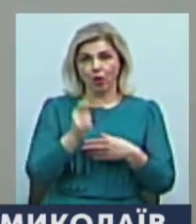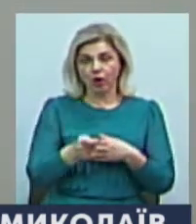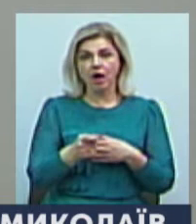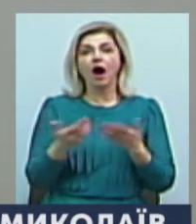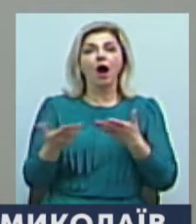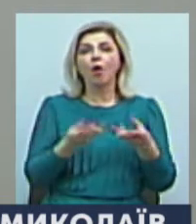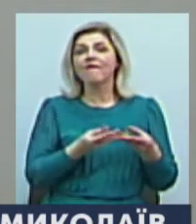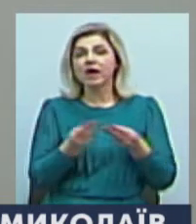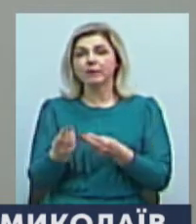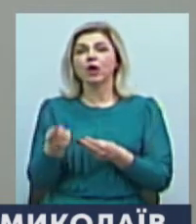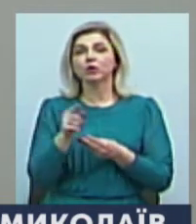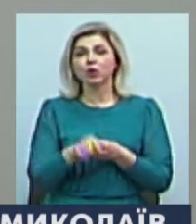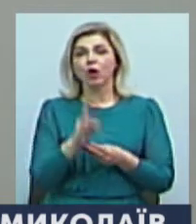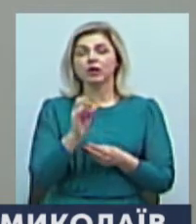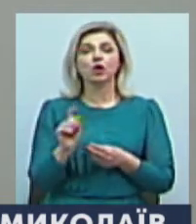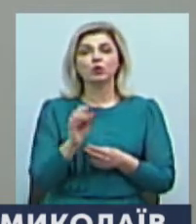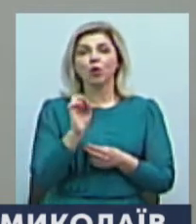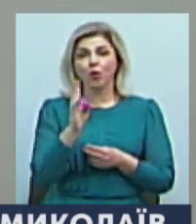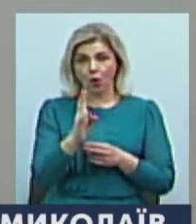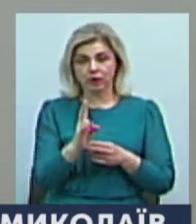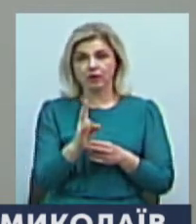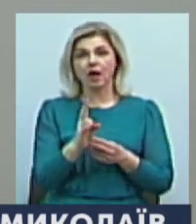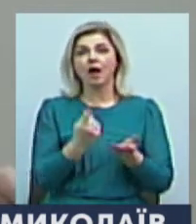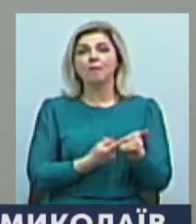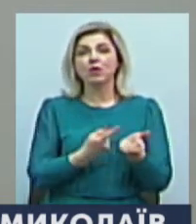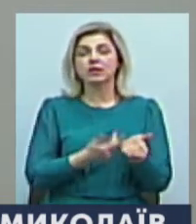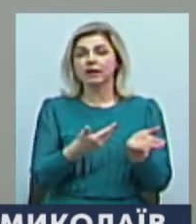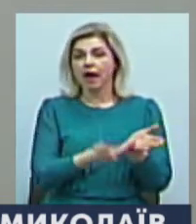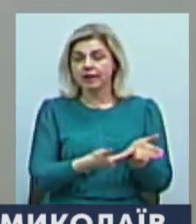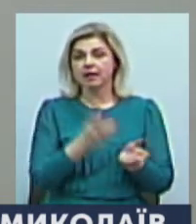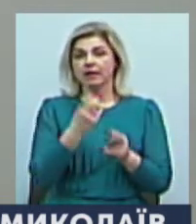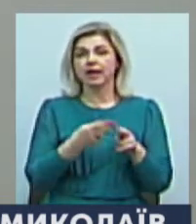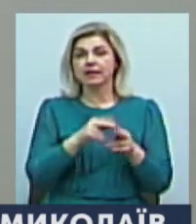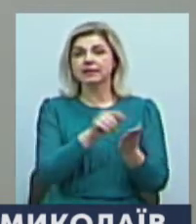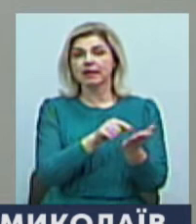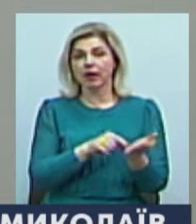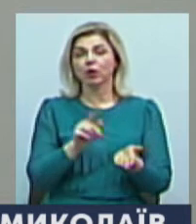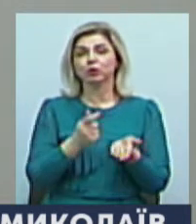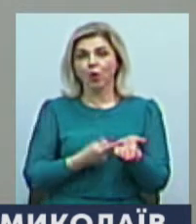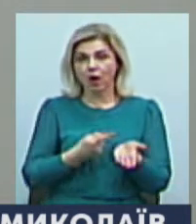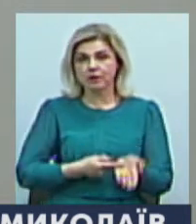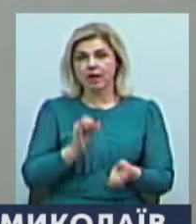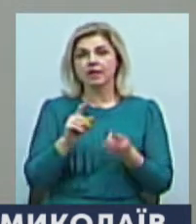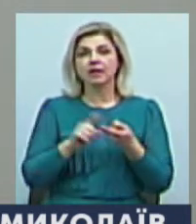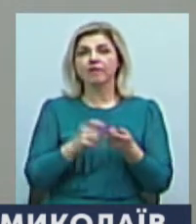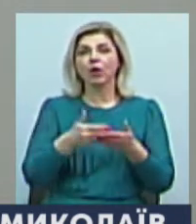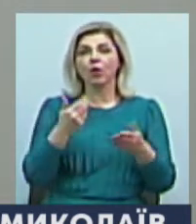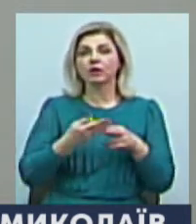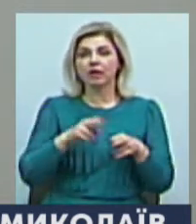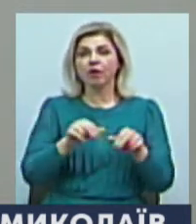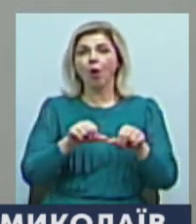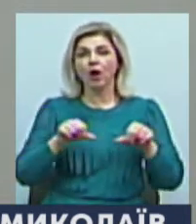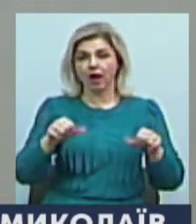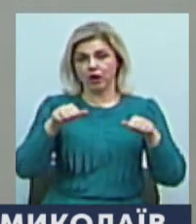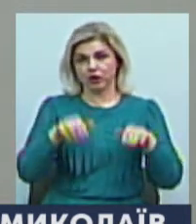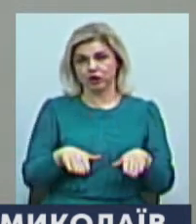от того, на що він посилається, на ці докази. І в залежності від цього колегія прийме